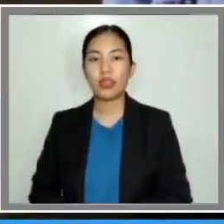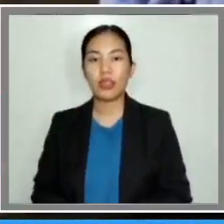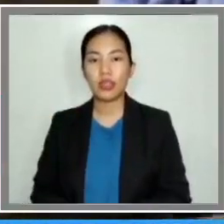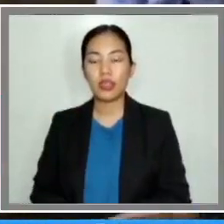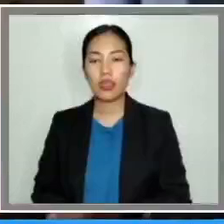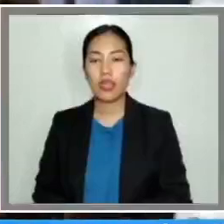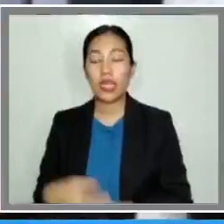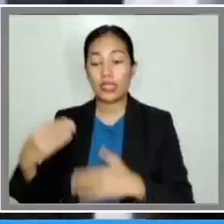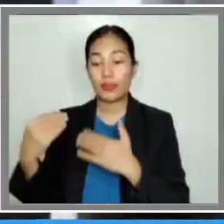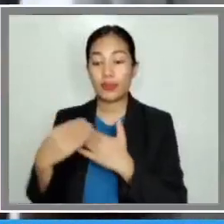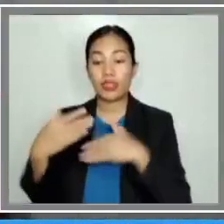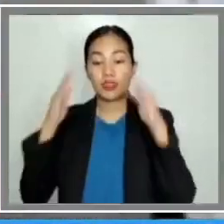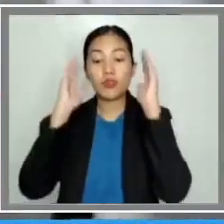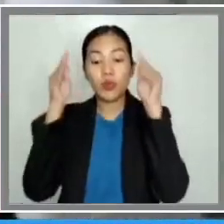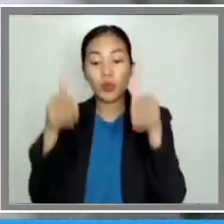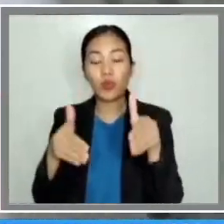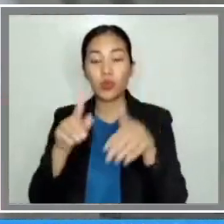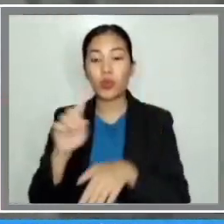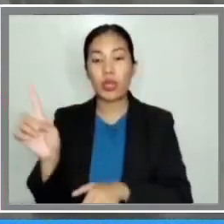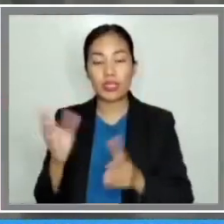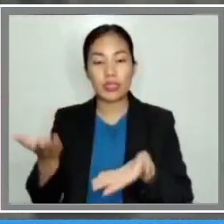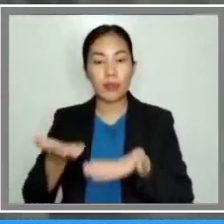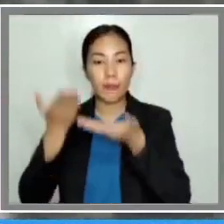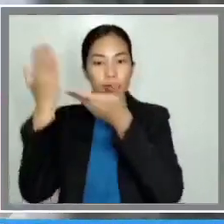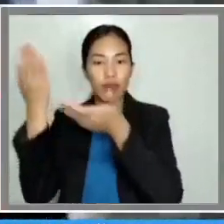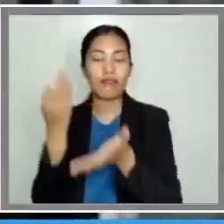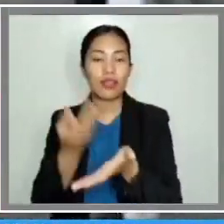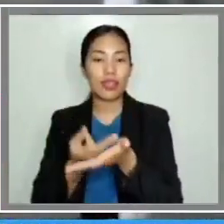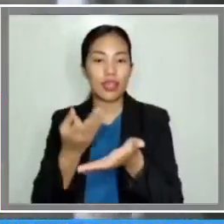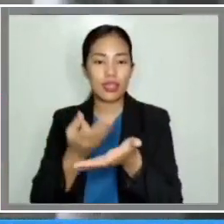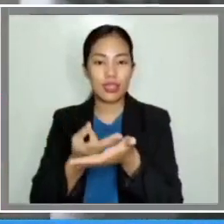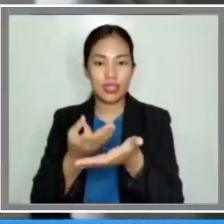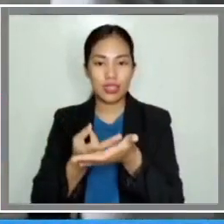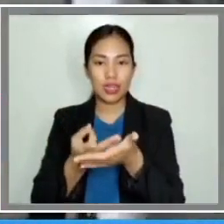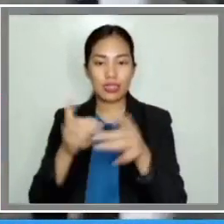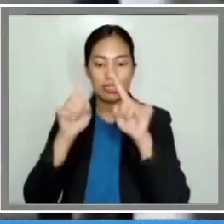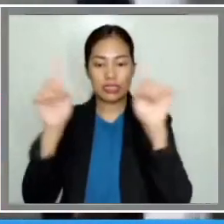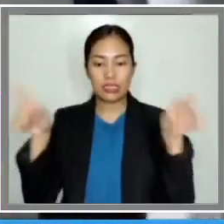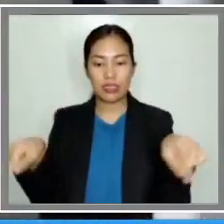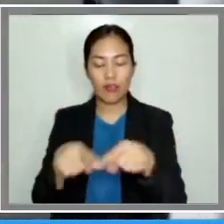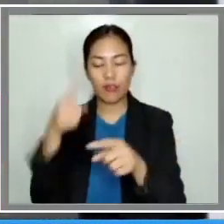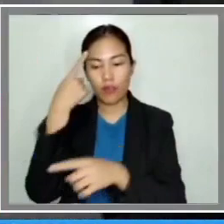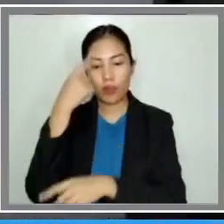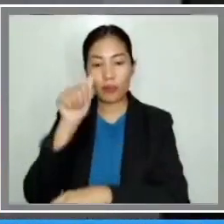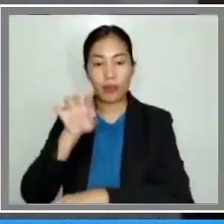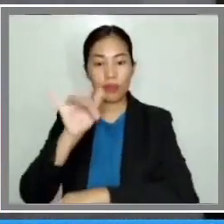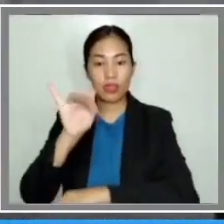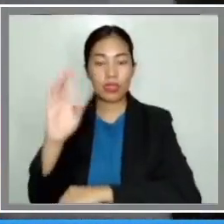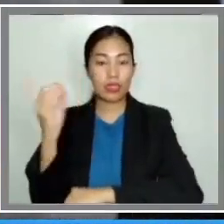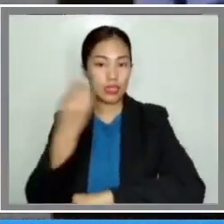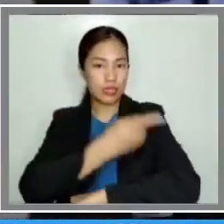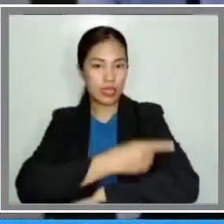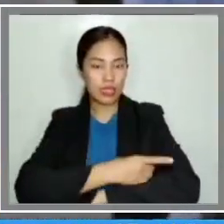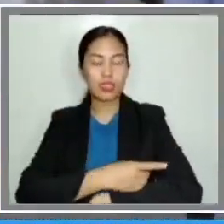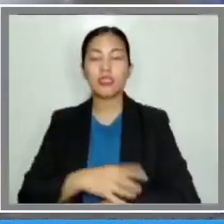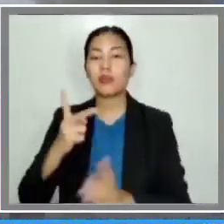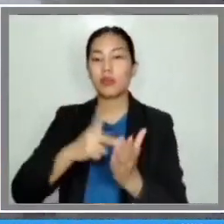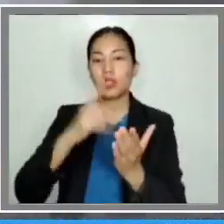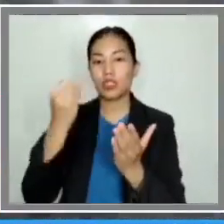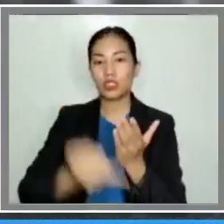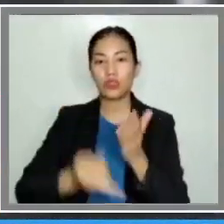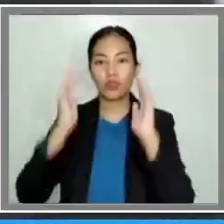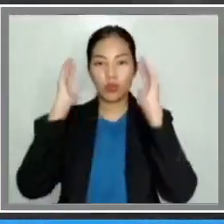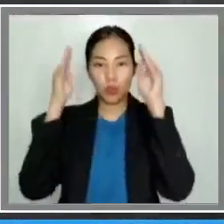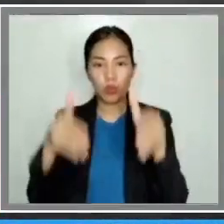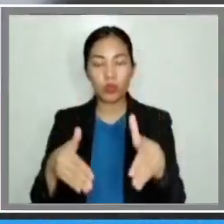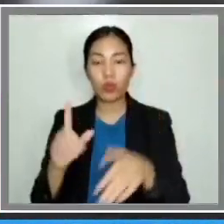ang pagsusumite ng financial status ng LTO sa loob ng 15 araw. Ilan sa mga proyekto raw rin tututukan ay yung supply ng